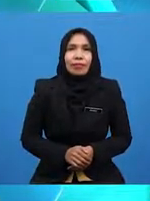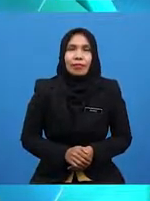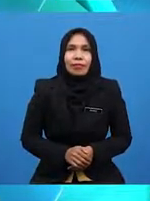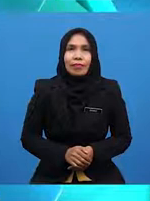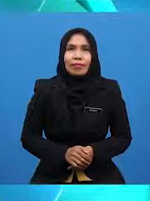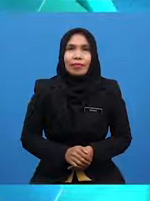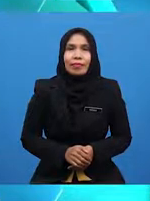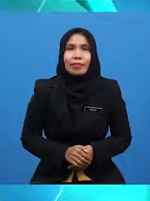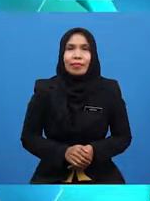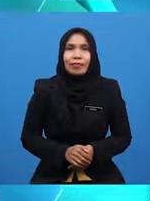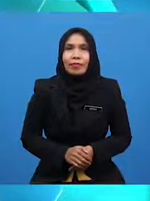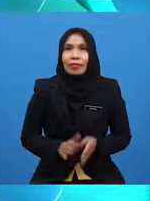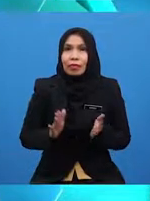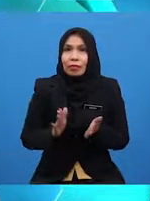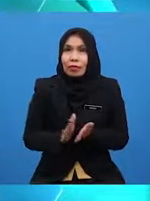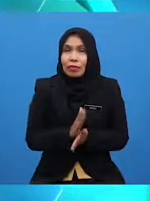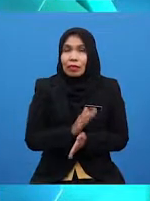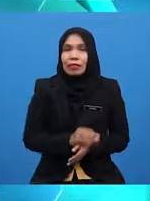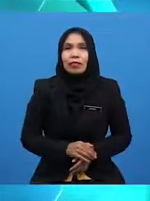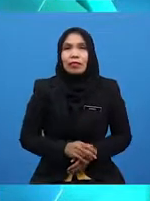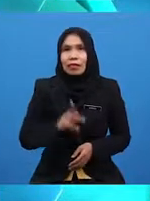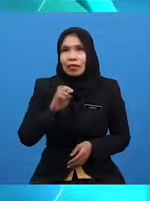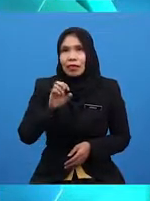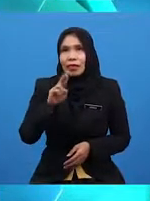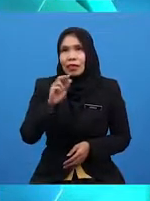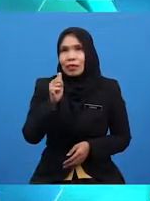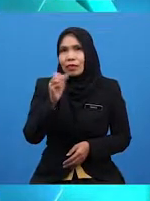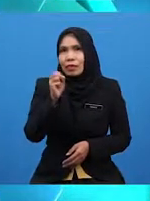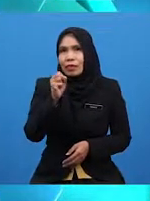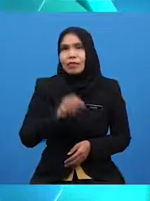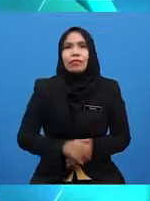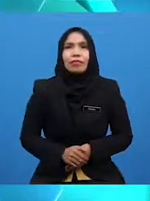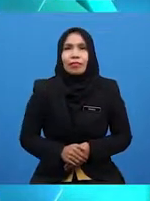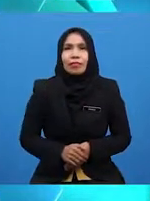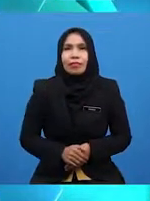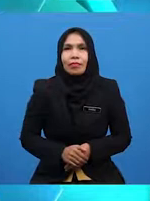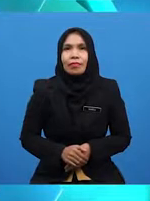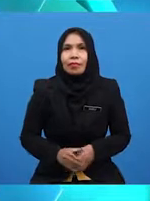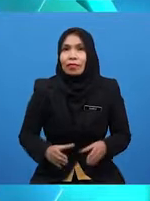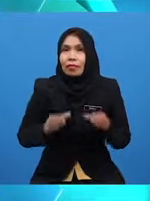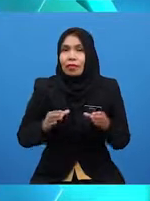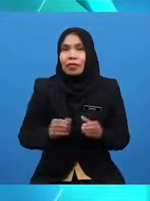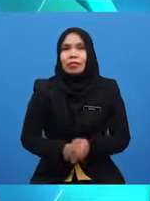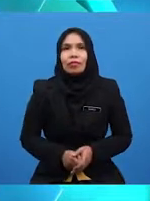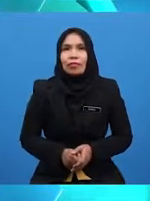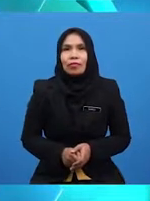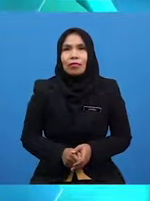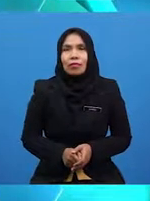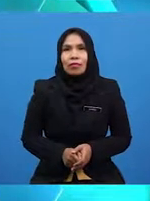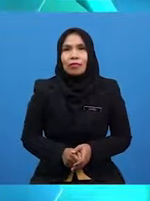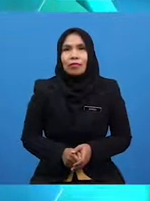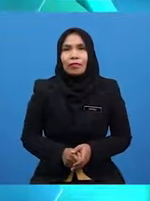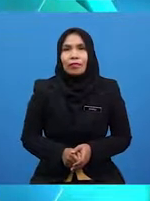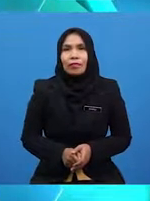Mounting board saya gunakan sebagai bekas untuk plastisin. Boleh juga menggunakan kayu atau kotak terbuang sebagai penghadang.